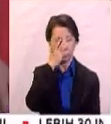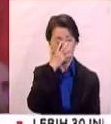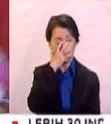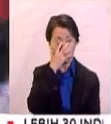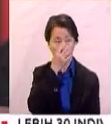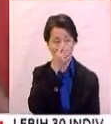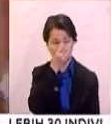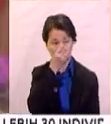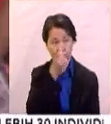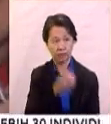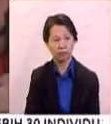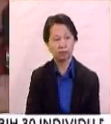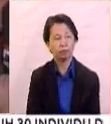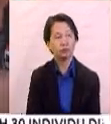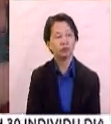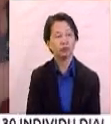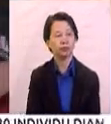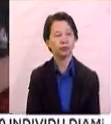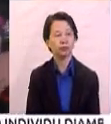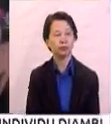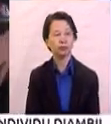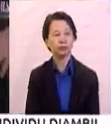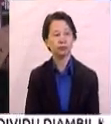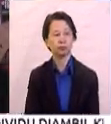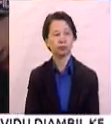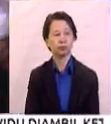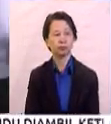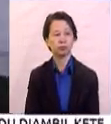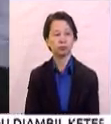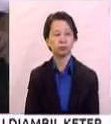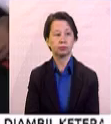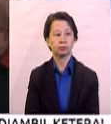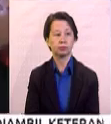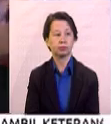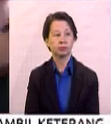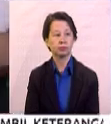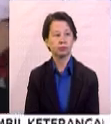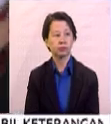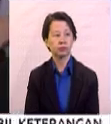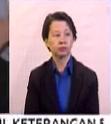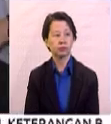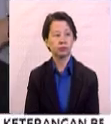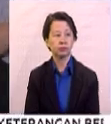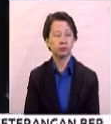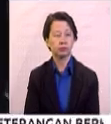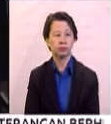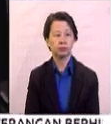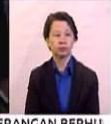Let's go.